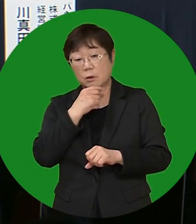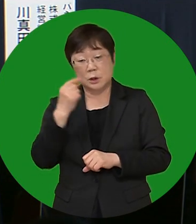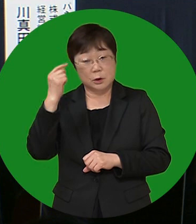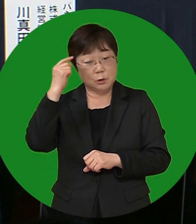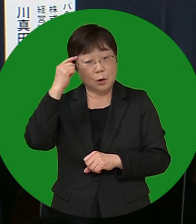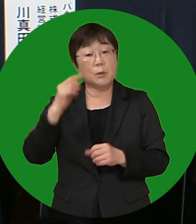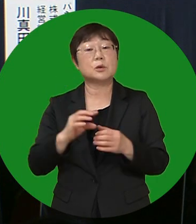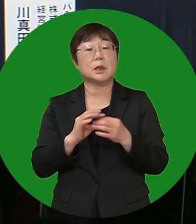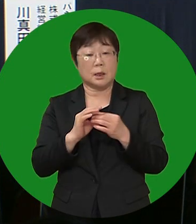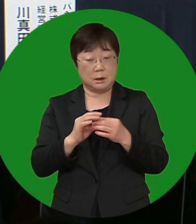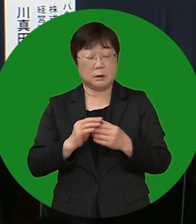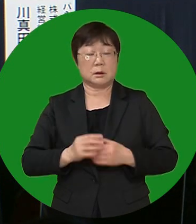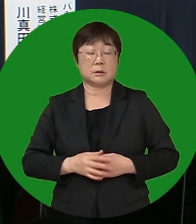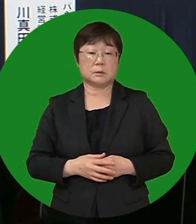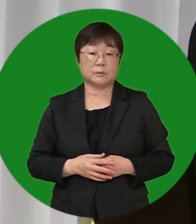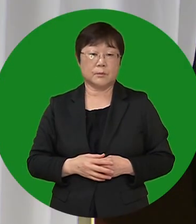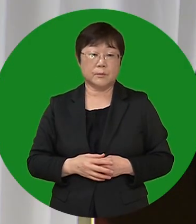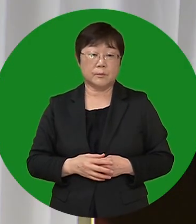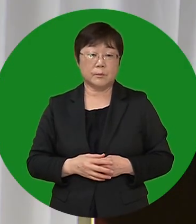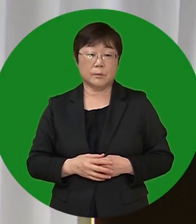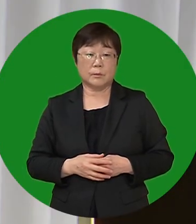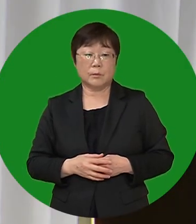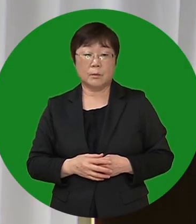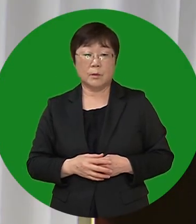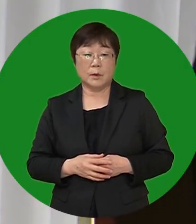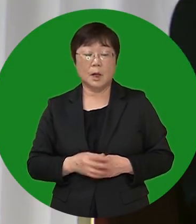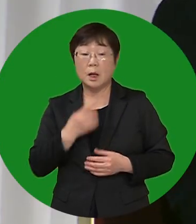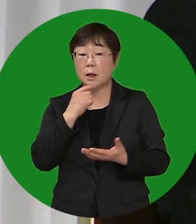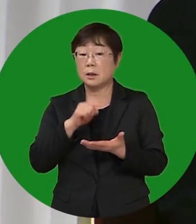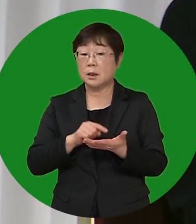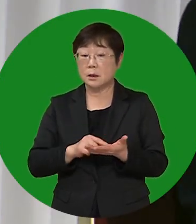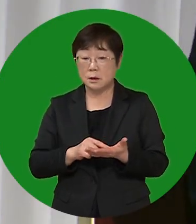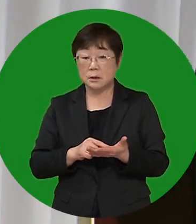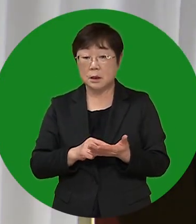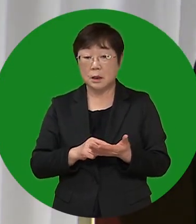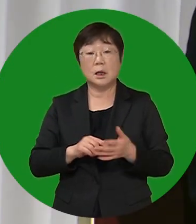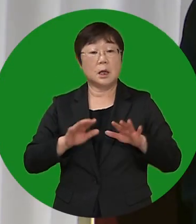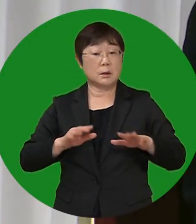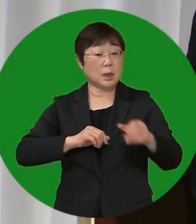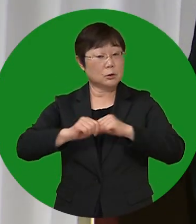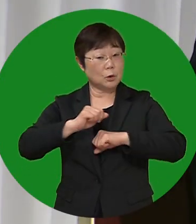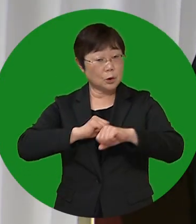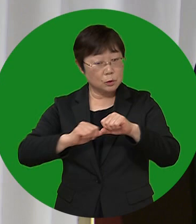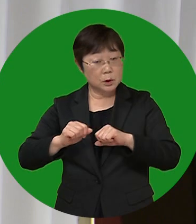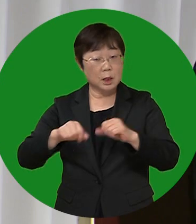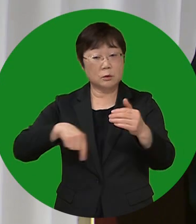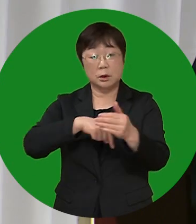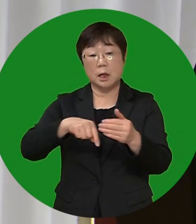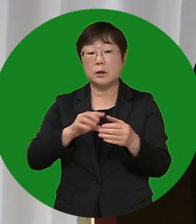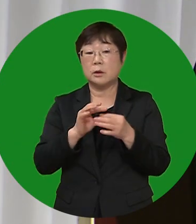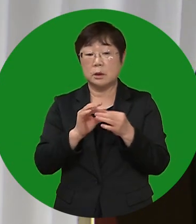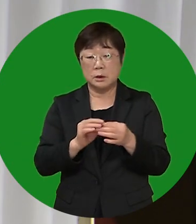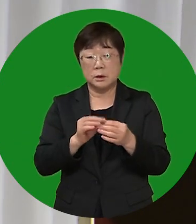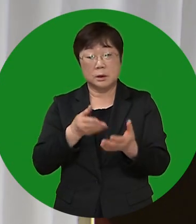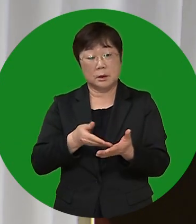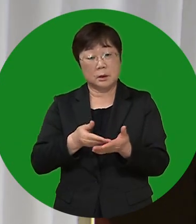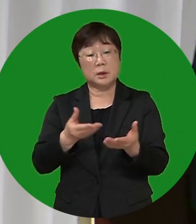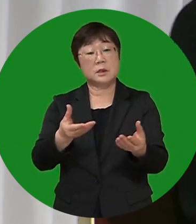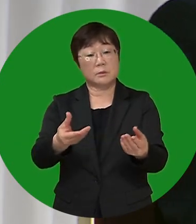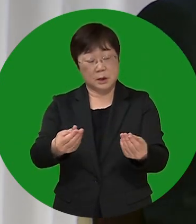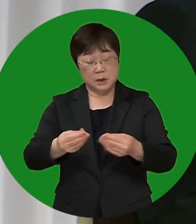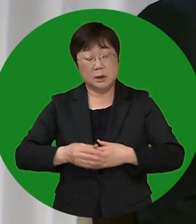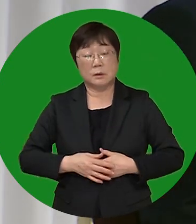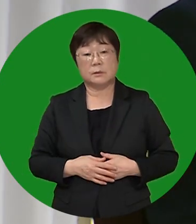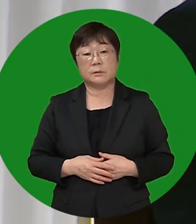てほしかったからです遺書簡単ですが今取り組んでいる内容につい